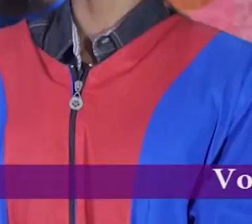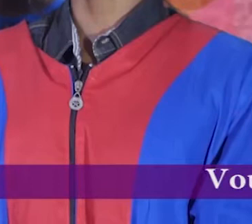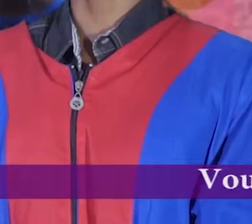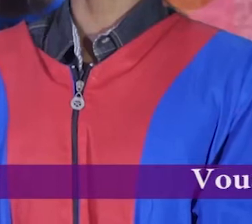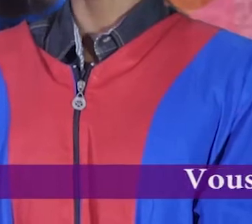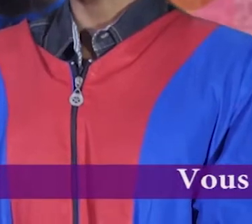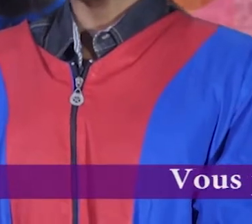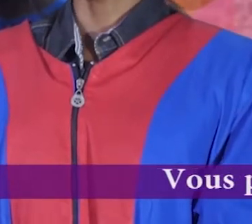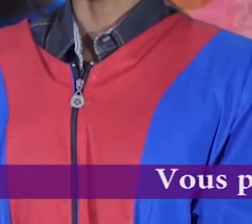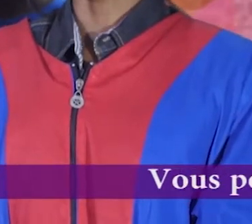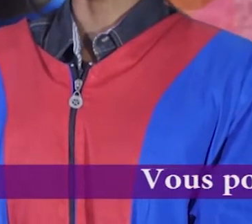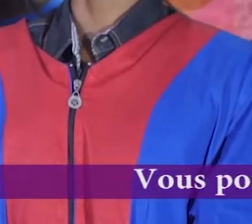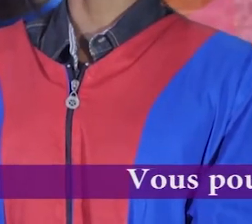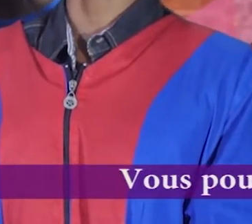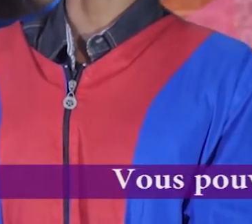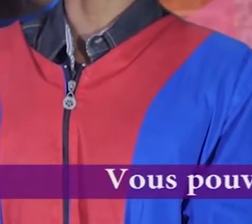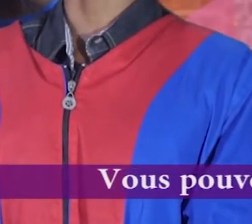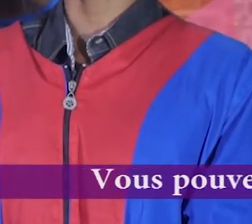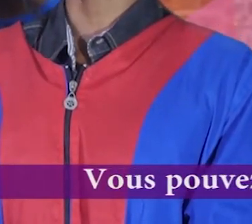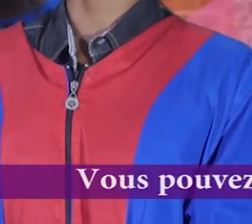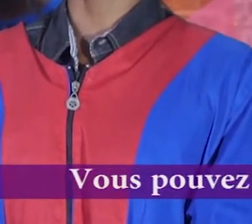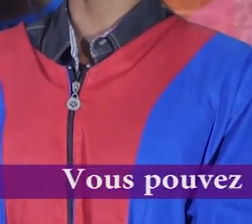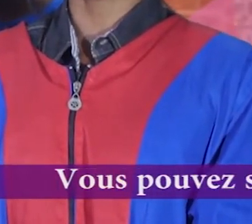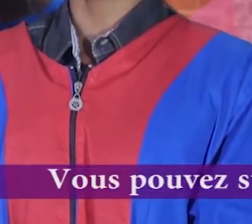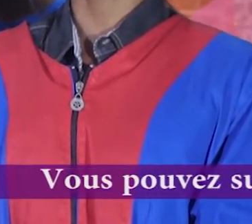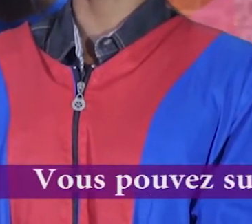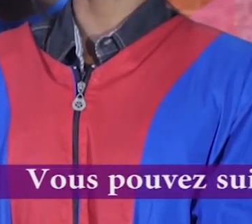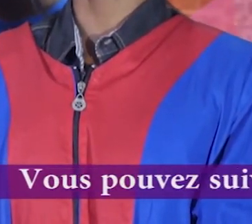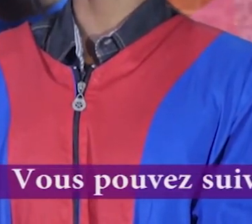lolenge nini wete bondimela yesu